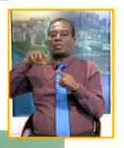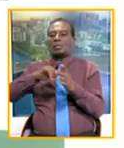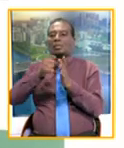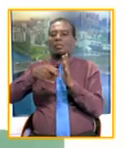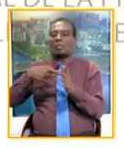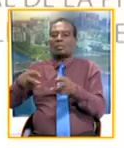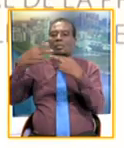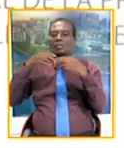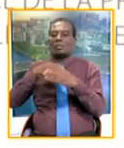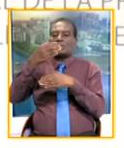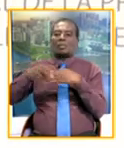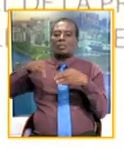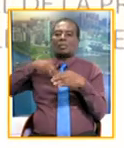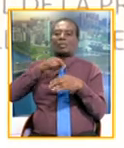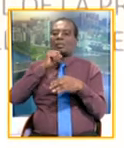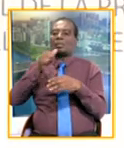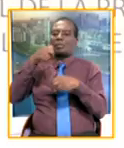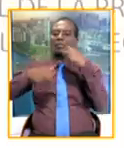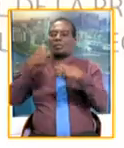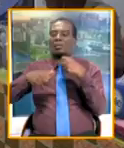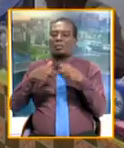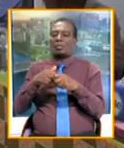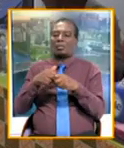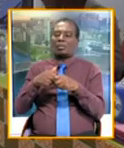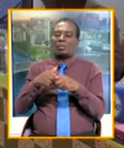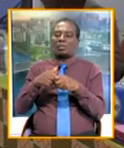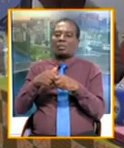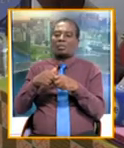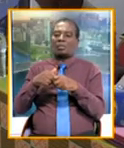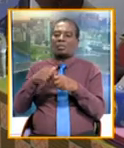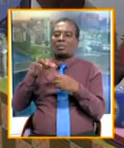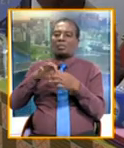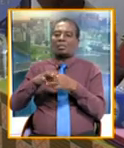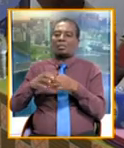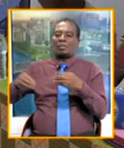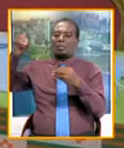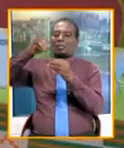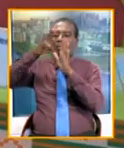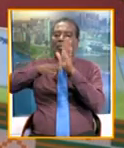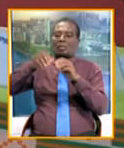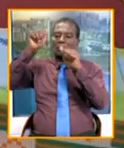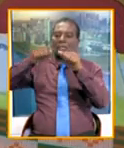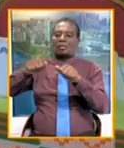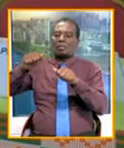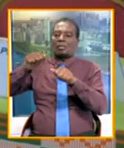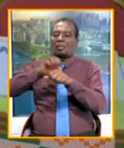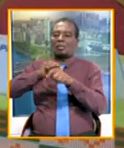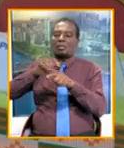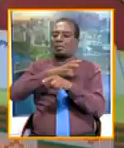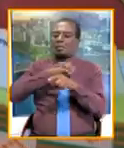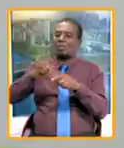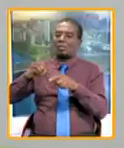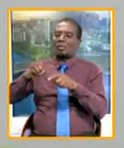viennent après nous n'aient pas de problème, il faut quand même qu'on anticipe. Cette séance de renforcement des capacités se tient en prélude à la mise en